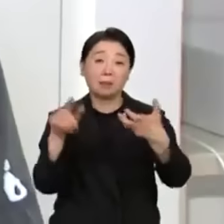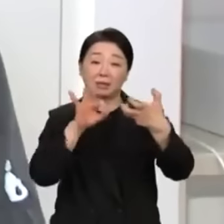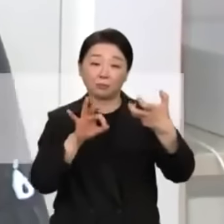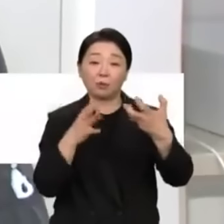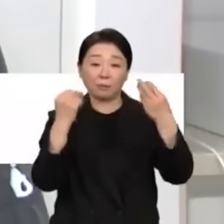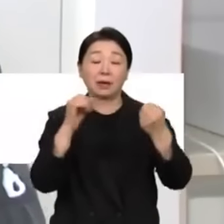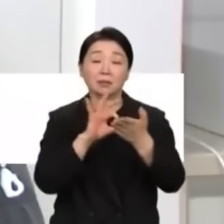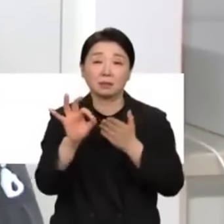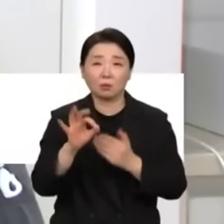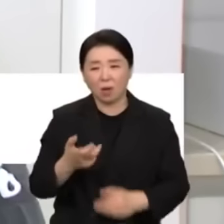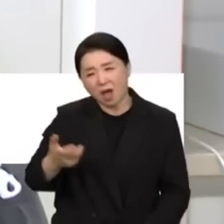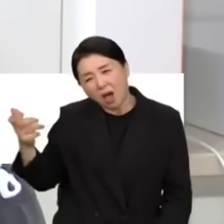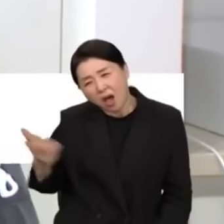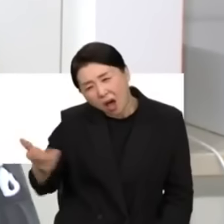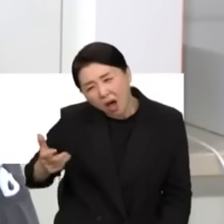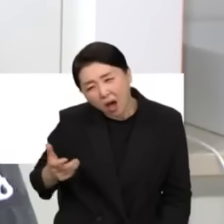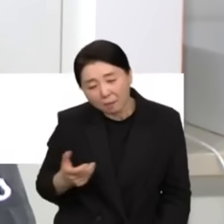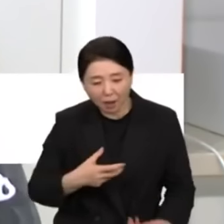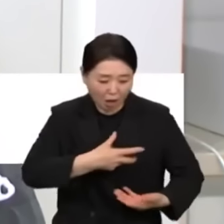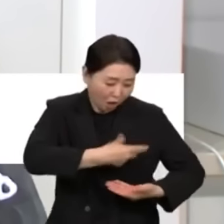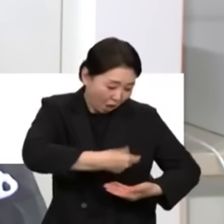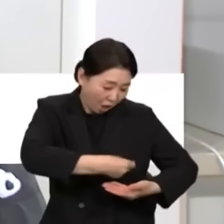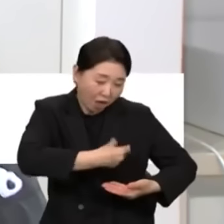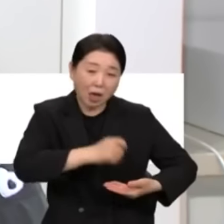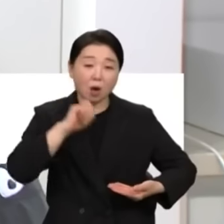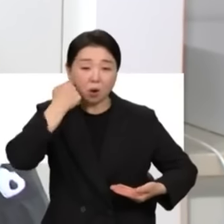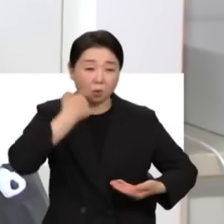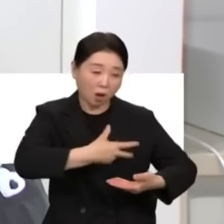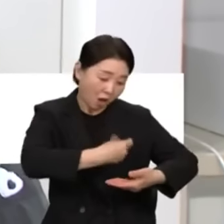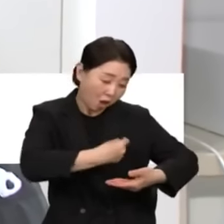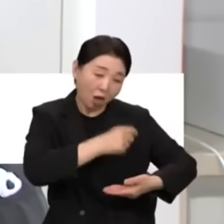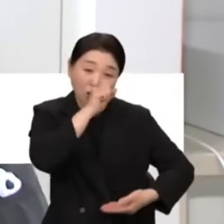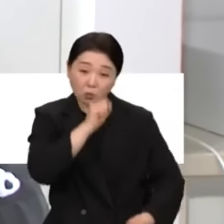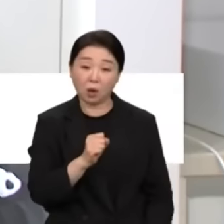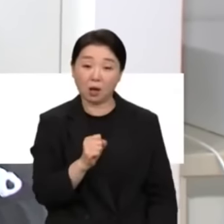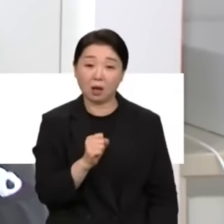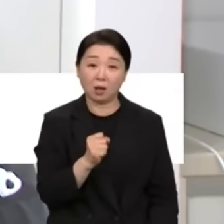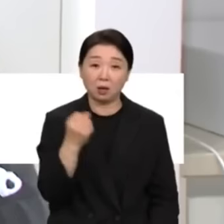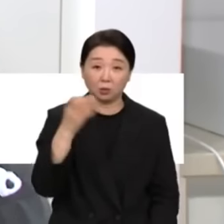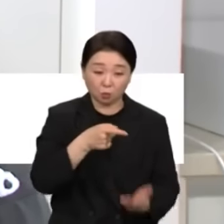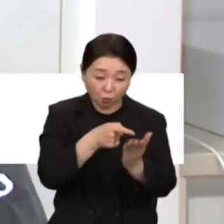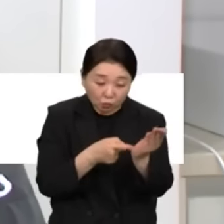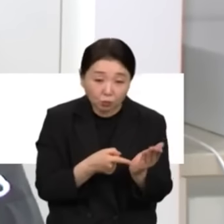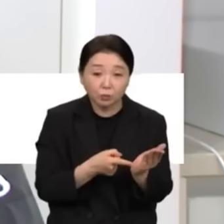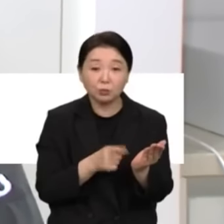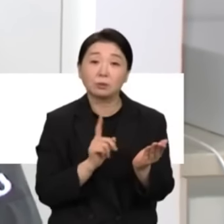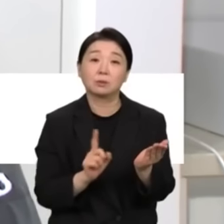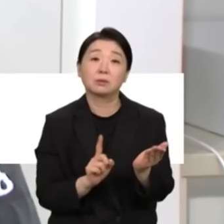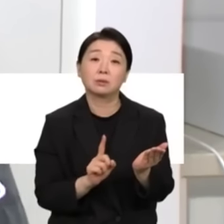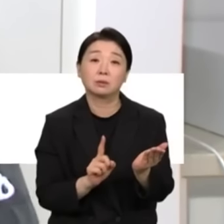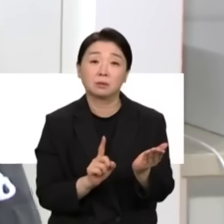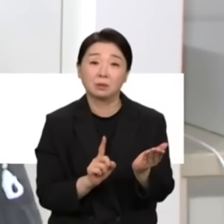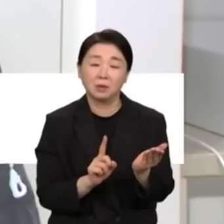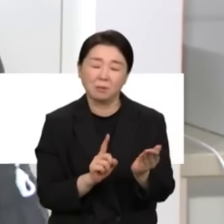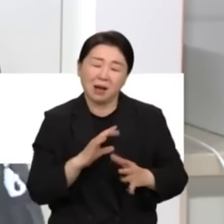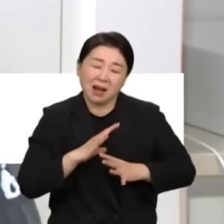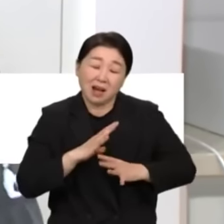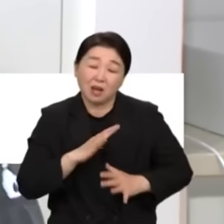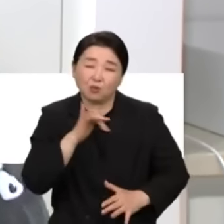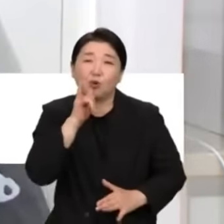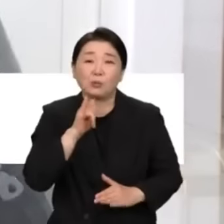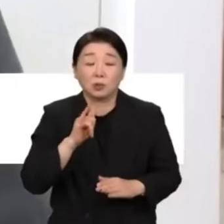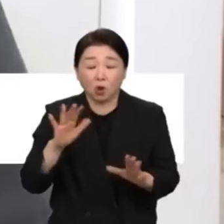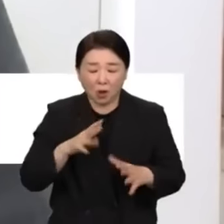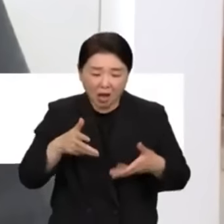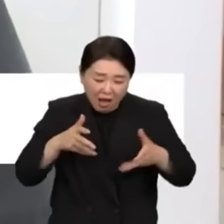너무 심하면 수유하기 힘들거든요. 근데 수유할 수 있는 장점도 생기는 거고 그리고 이제 수술에 대한 일단 어떤 두려움이 많이